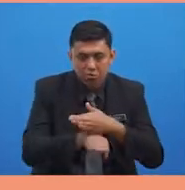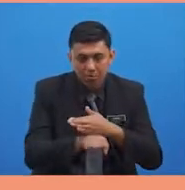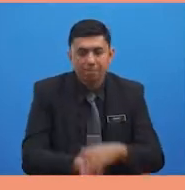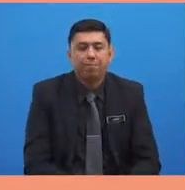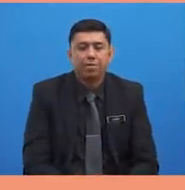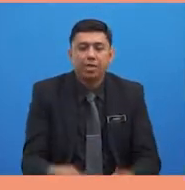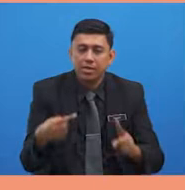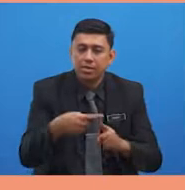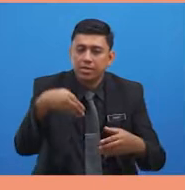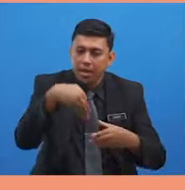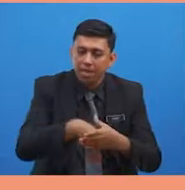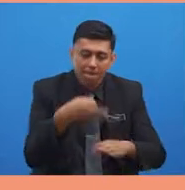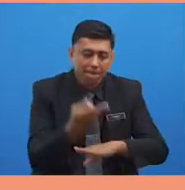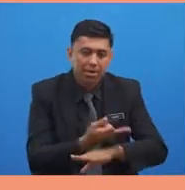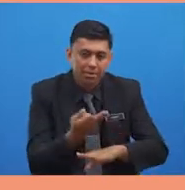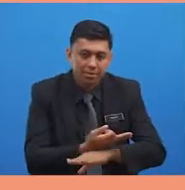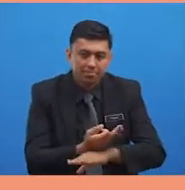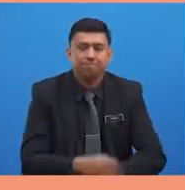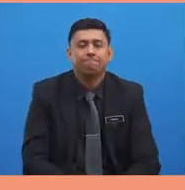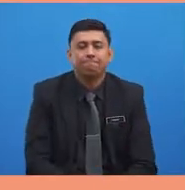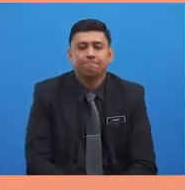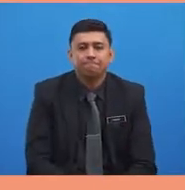ke dalam function.